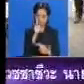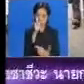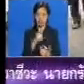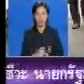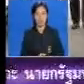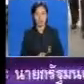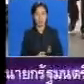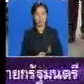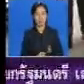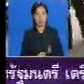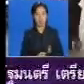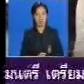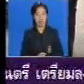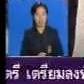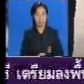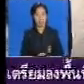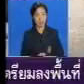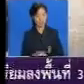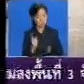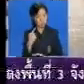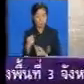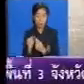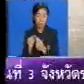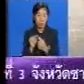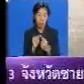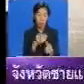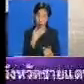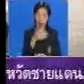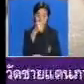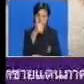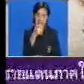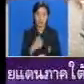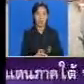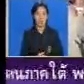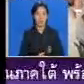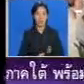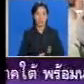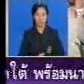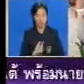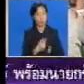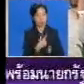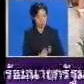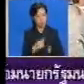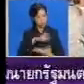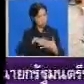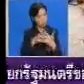ครับ ตามจริงถ้ามีต่อไปเรื่อยก็ยิ่งดีก็ชอบมาตร